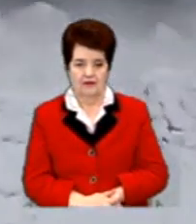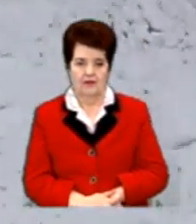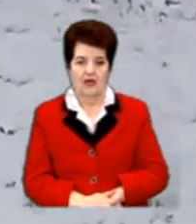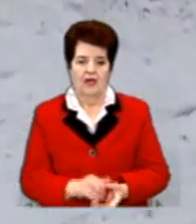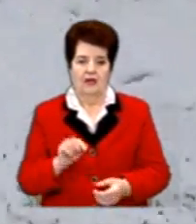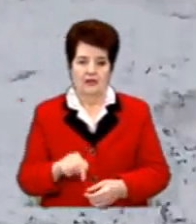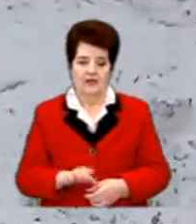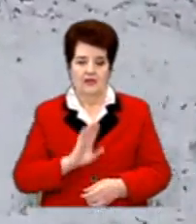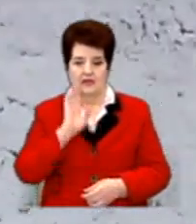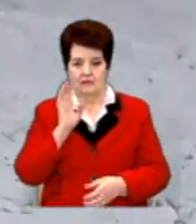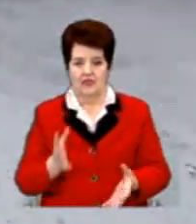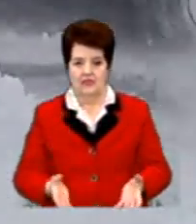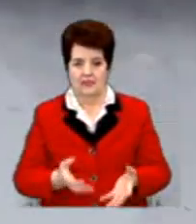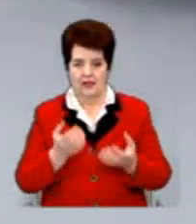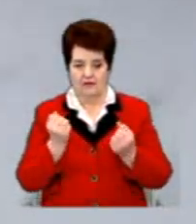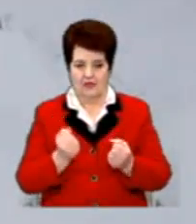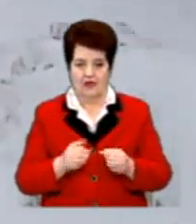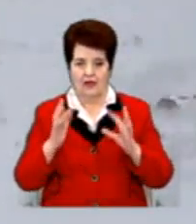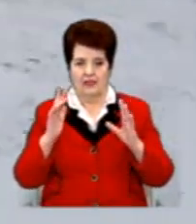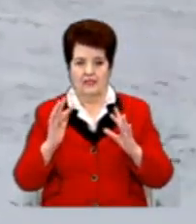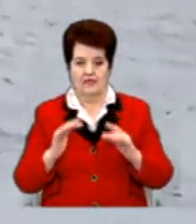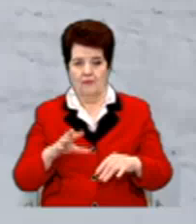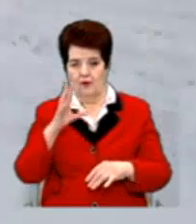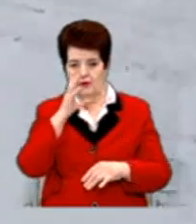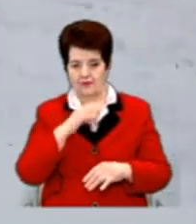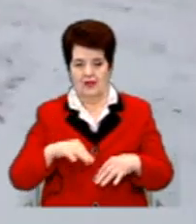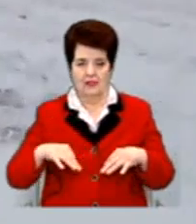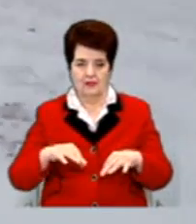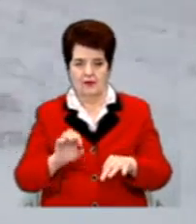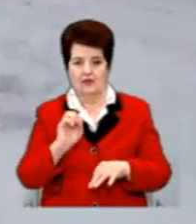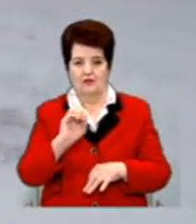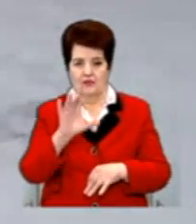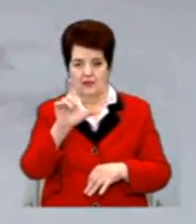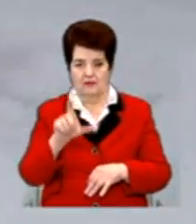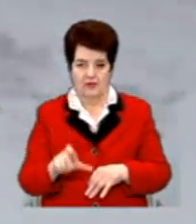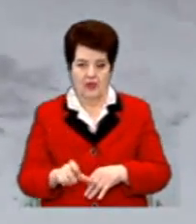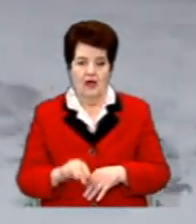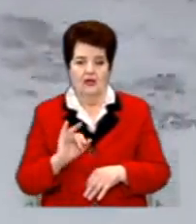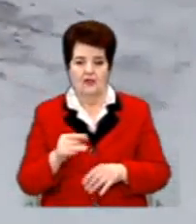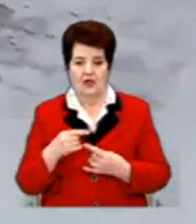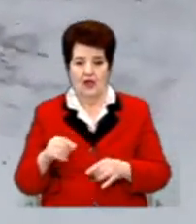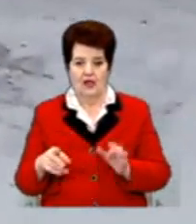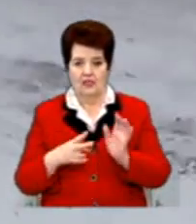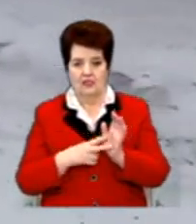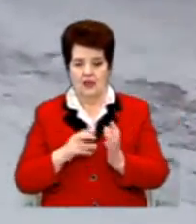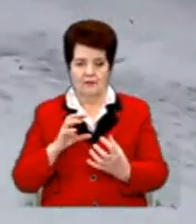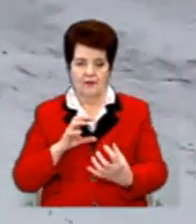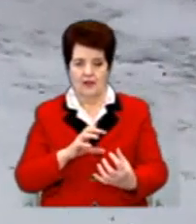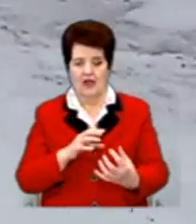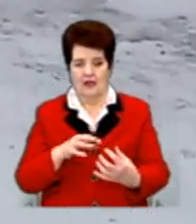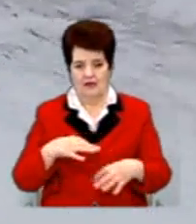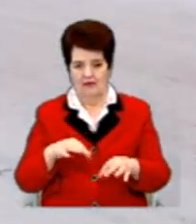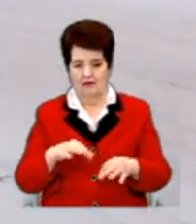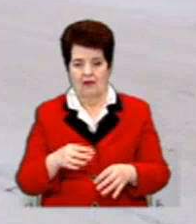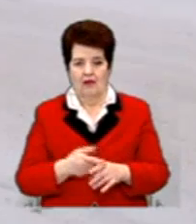În această dimineață, salvatorii au scos din zăpadă un microbuz care transporta 15 pasageri și alte 7 autoturisme, în care se aflau